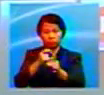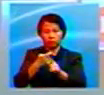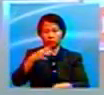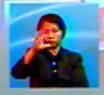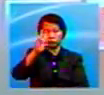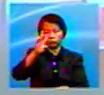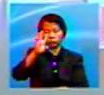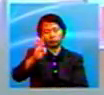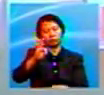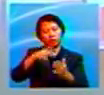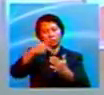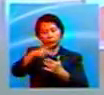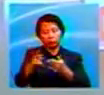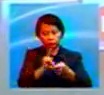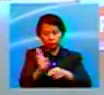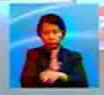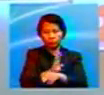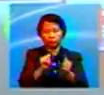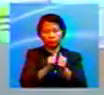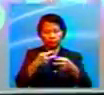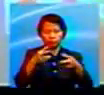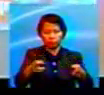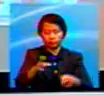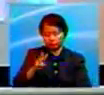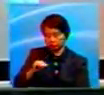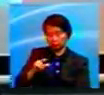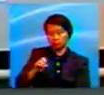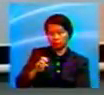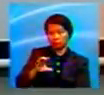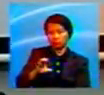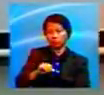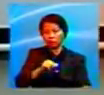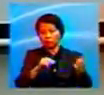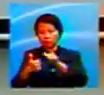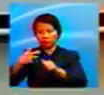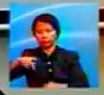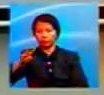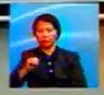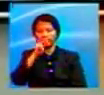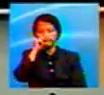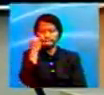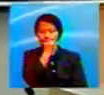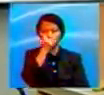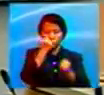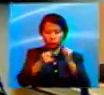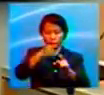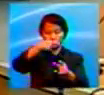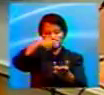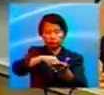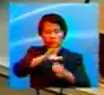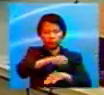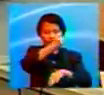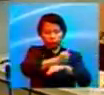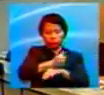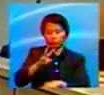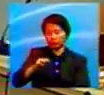9 projek keusahawanan menjelang pelancaran rasmi MAGIC oleh Perdana Menteri Datuk Seri Najib Tun Razak hujung bulan ini. Penubuhan